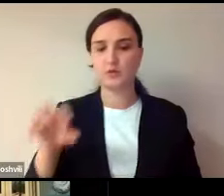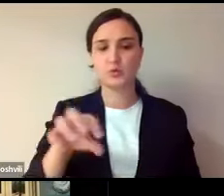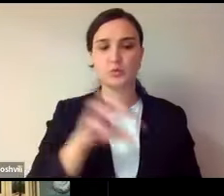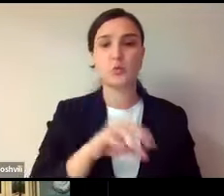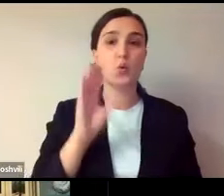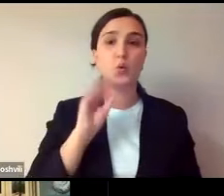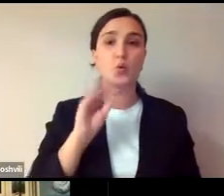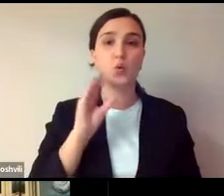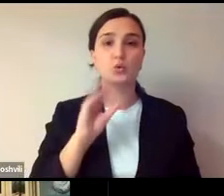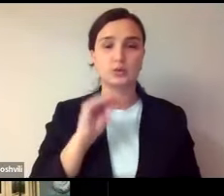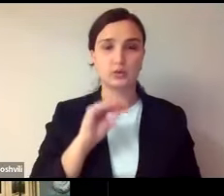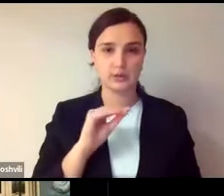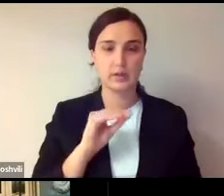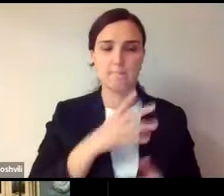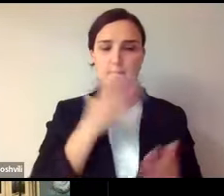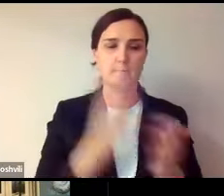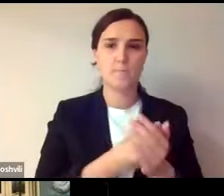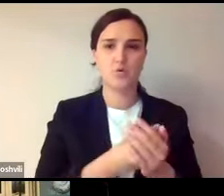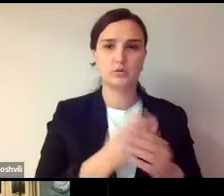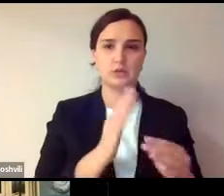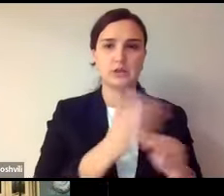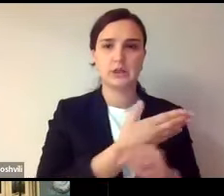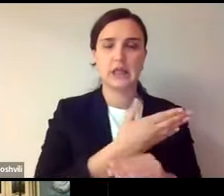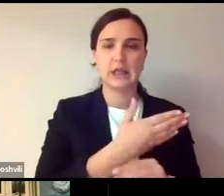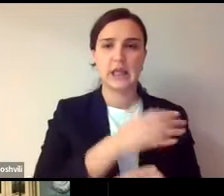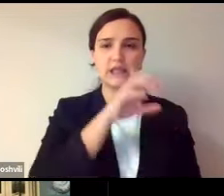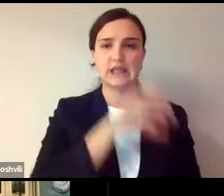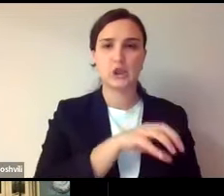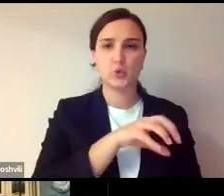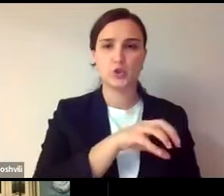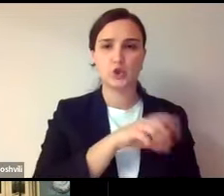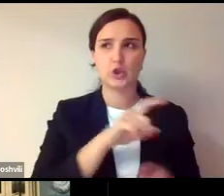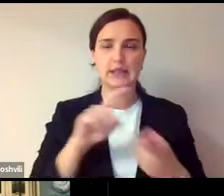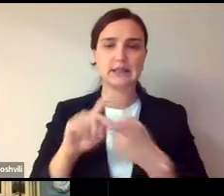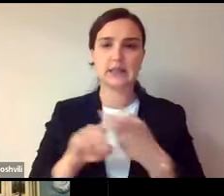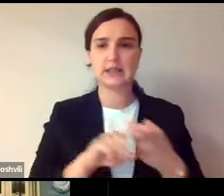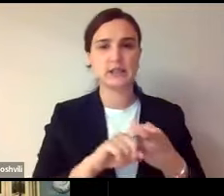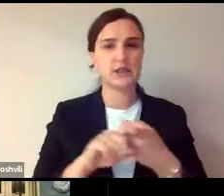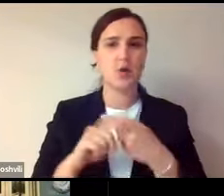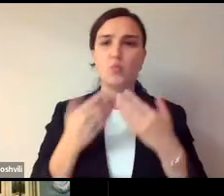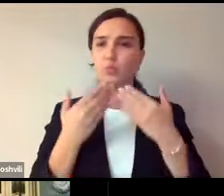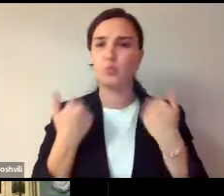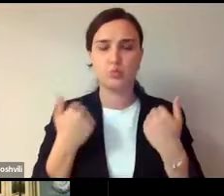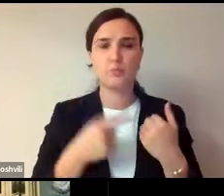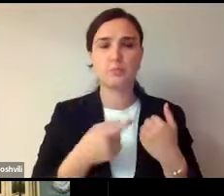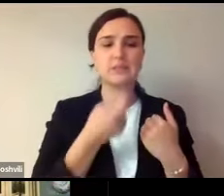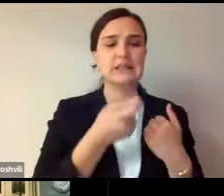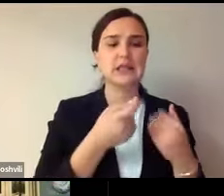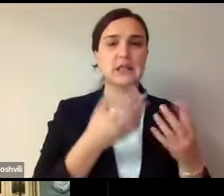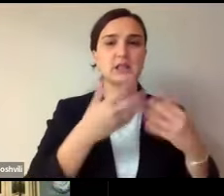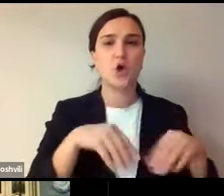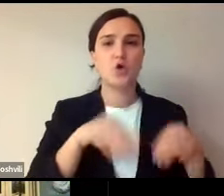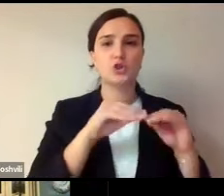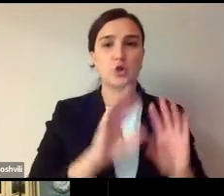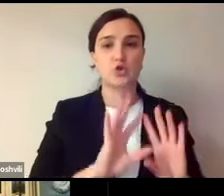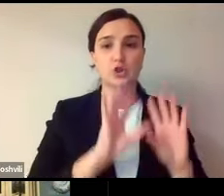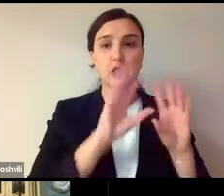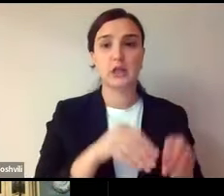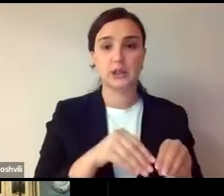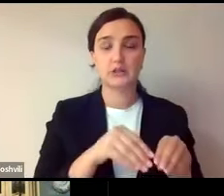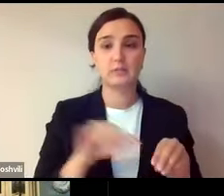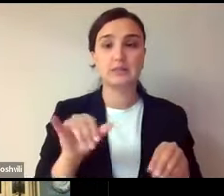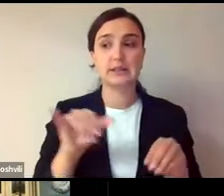ახდენენ დეინსტიტუციონიზაციას, სთავაზობენ ხოლმე, ვთქვათ, სადღაც მცირე საოჯახოში გადასვლას, მაგრამ ვთქვათ,